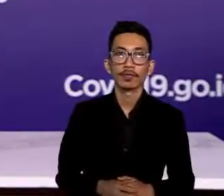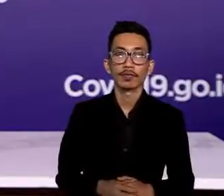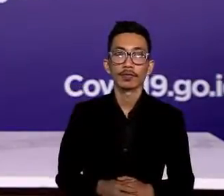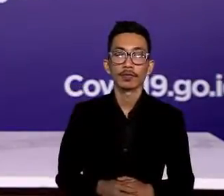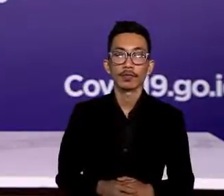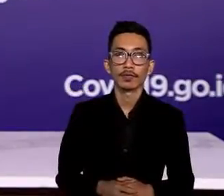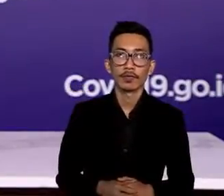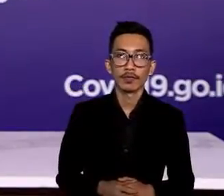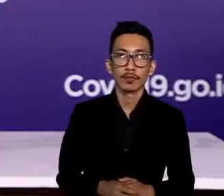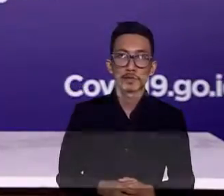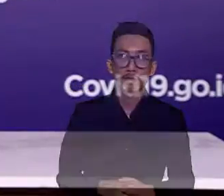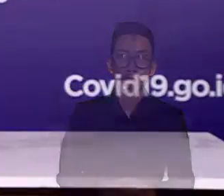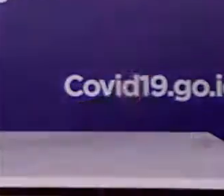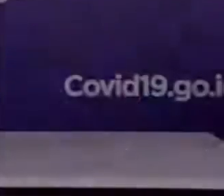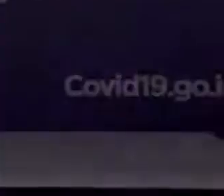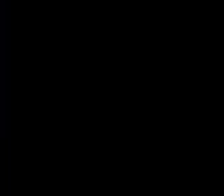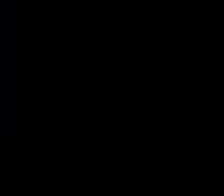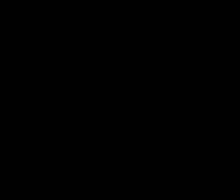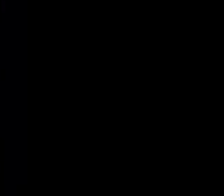Hai